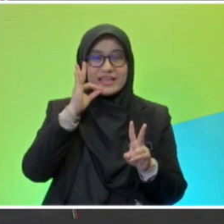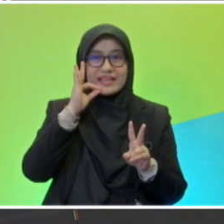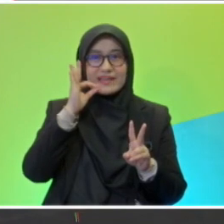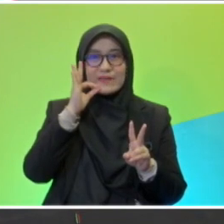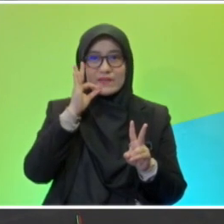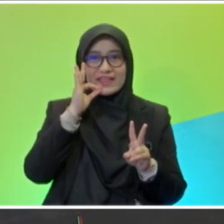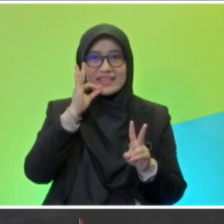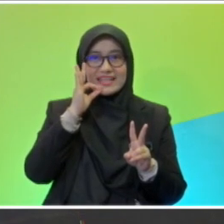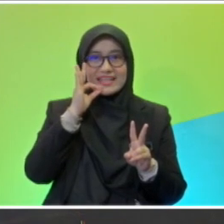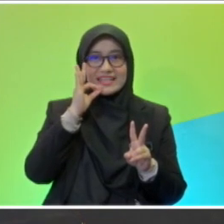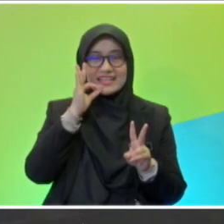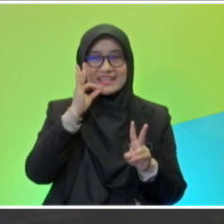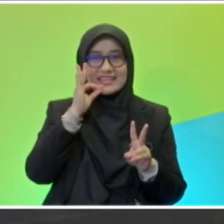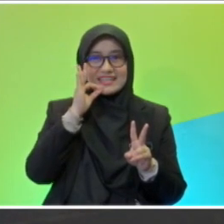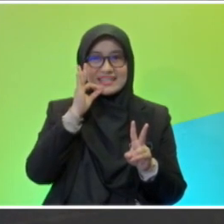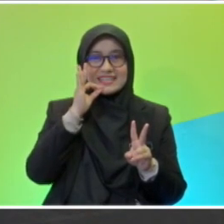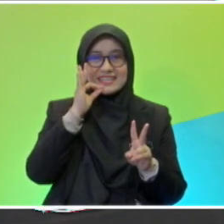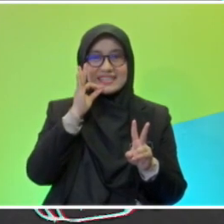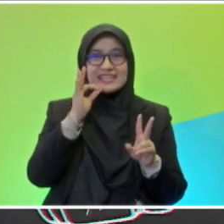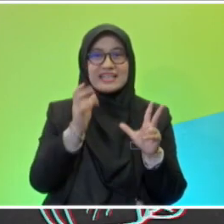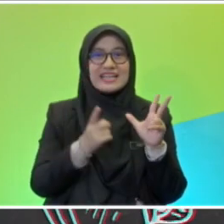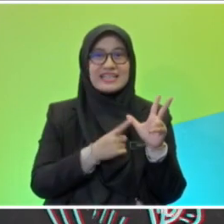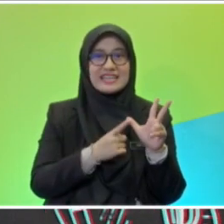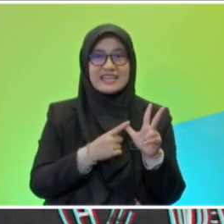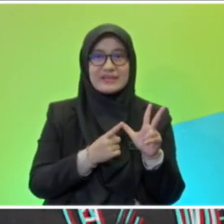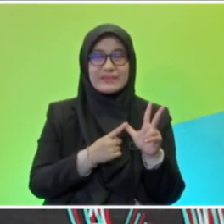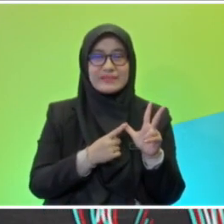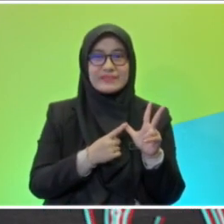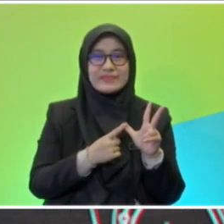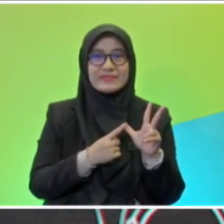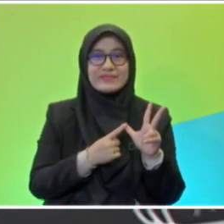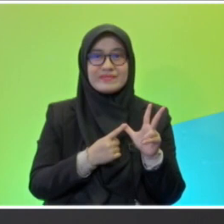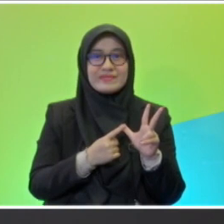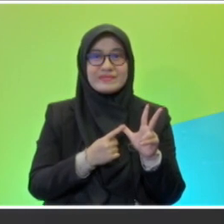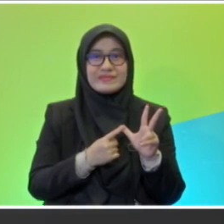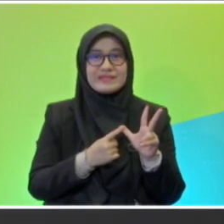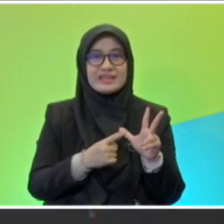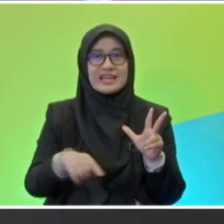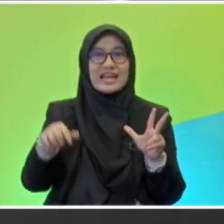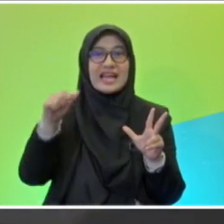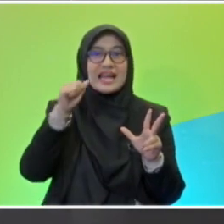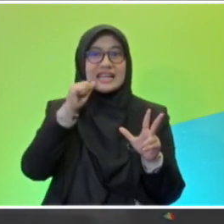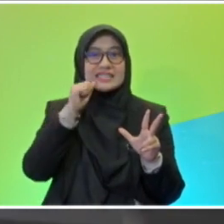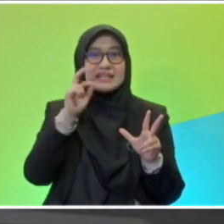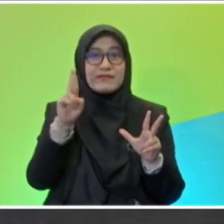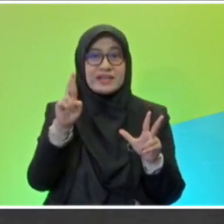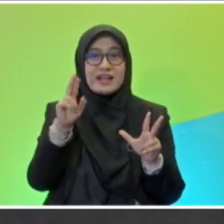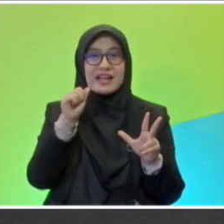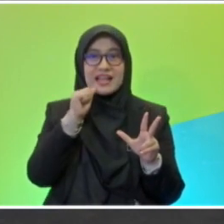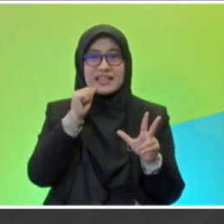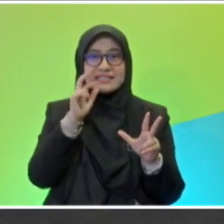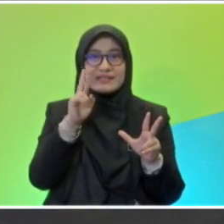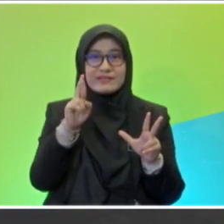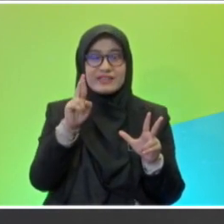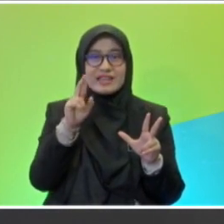Alhamdulillah Oke seterusnya dan yang ketiga kita ada asap viral nah pada saat itu tuh masa